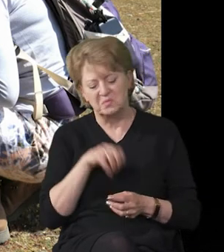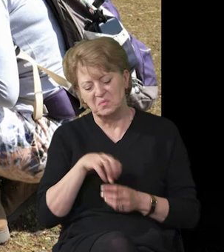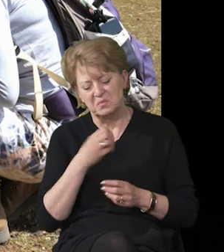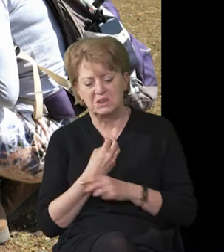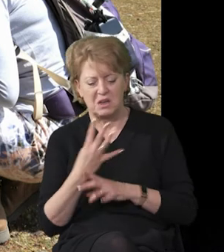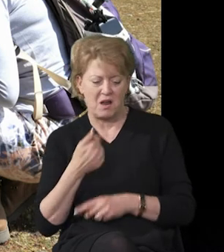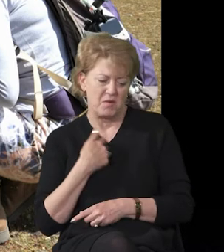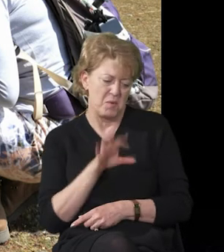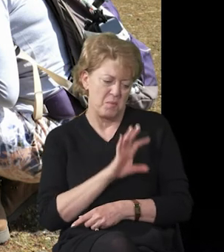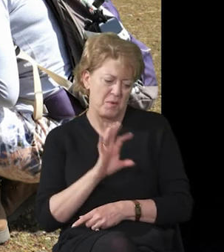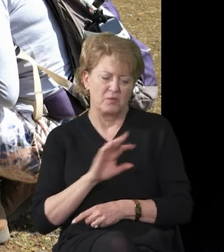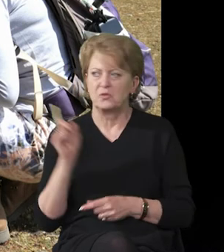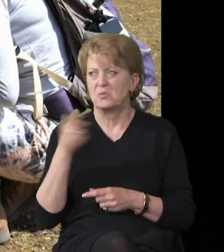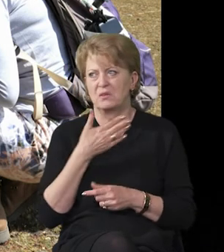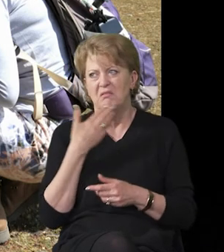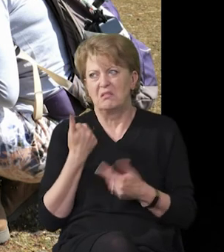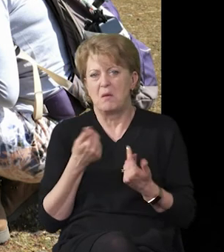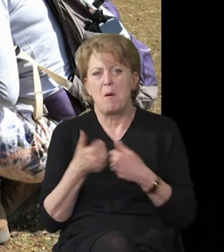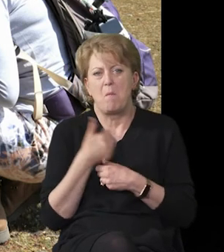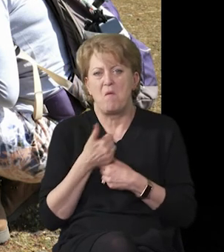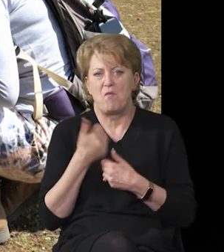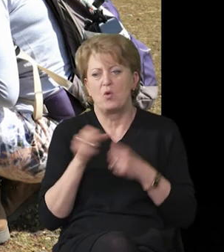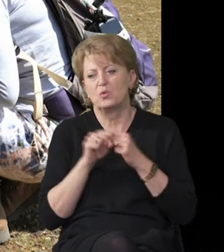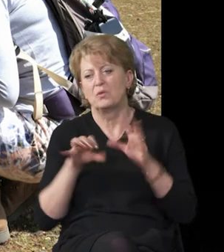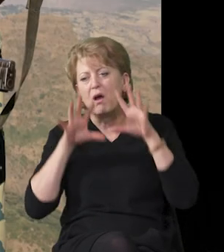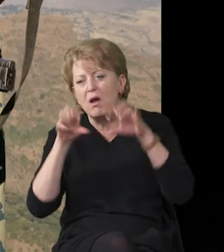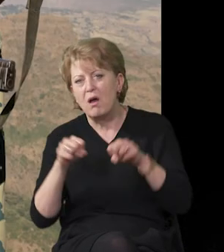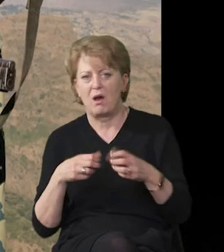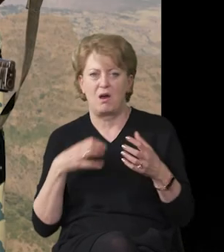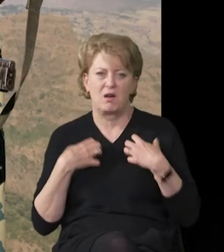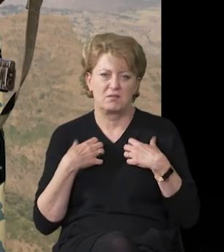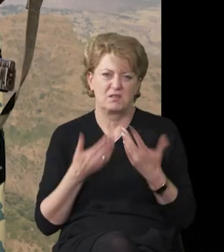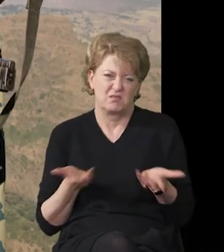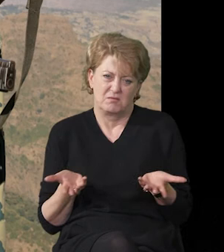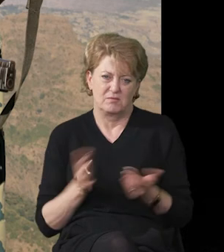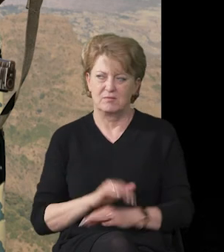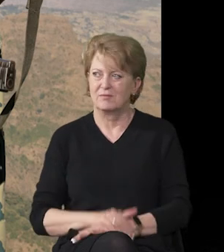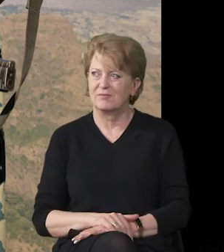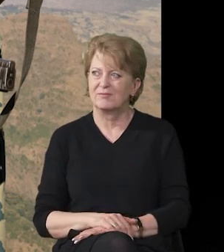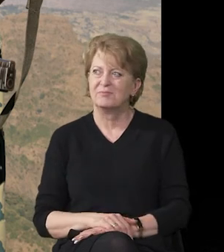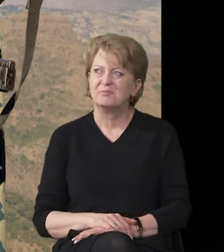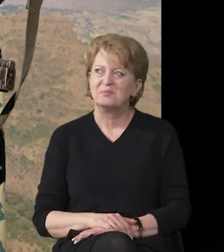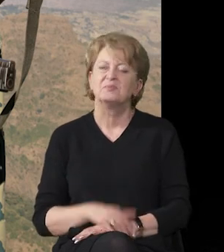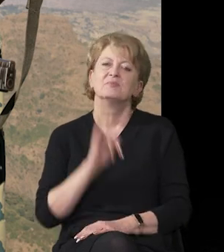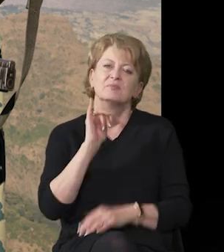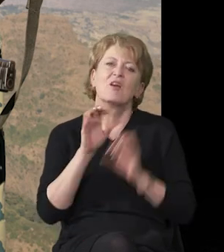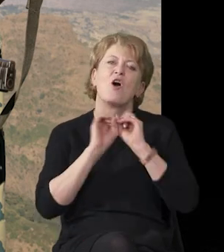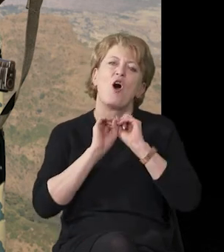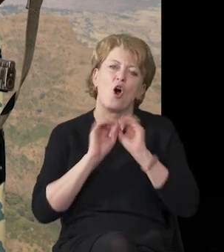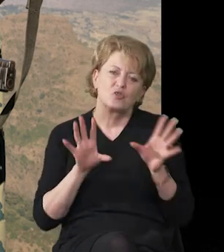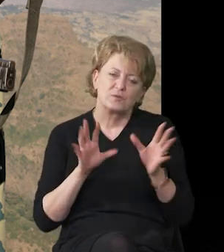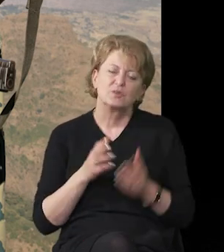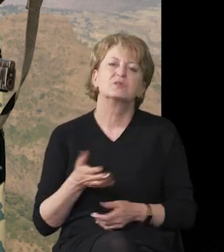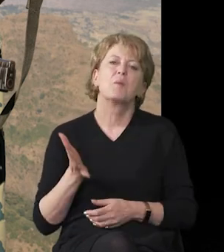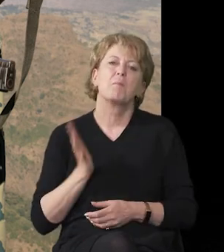się dzieje z całym stadem i właśnie z tym samcem. No i oczywiście nad bezpieczeństwem